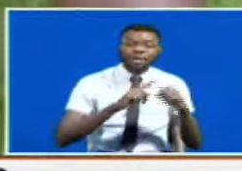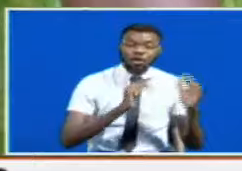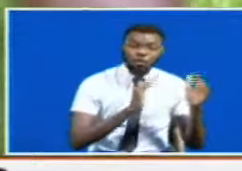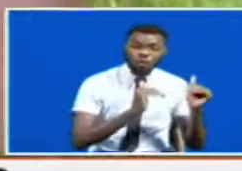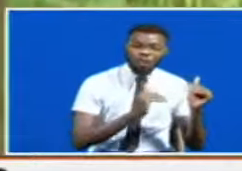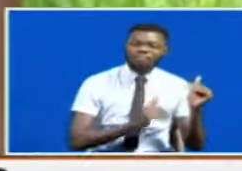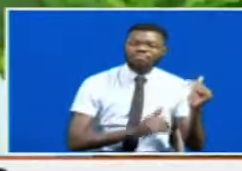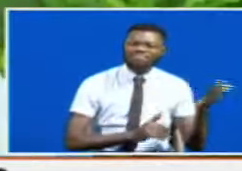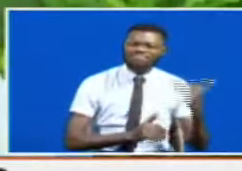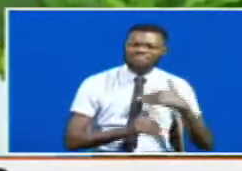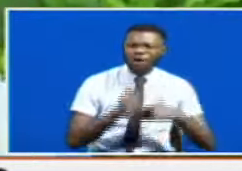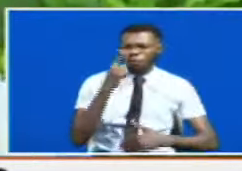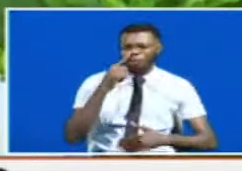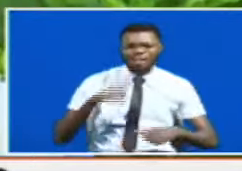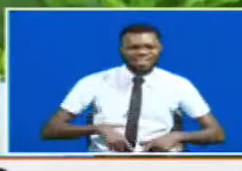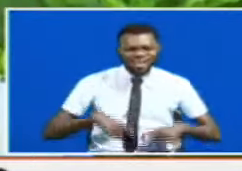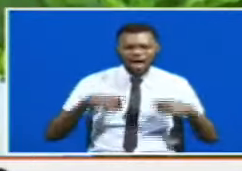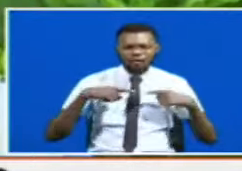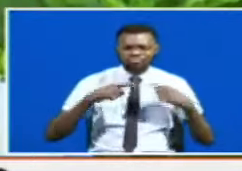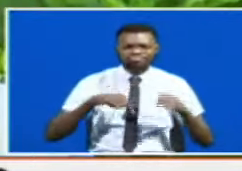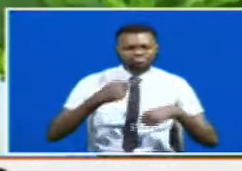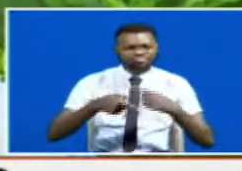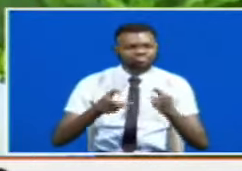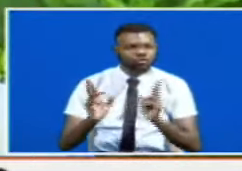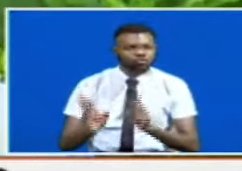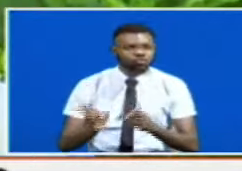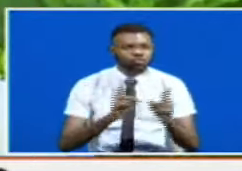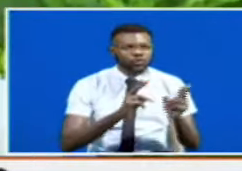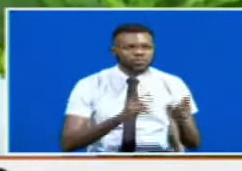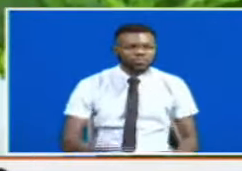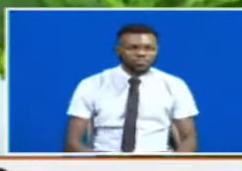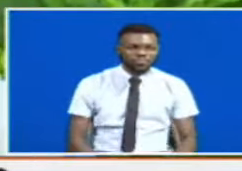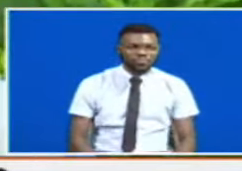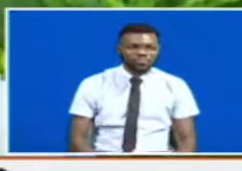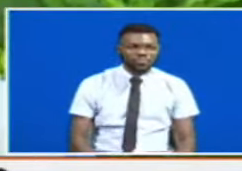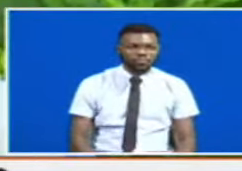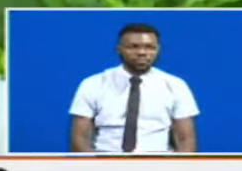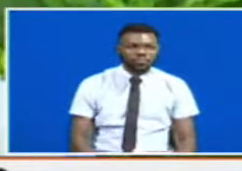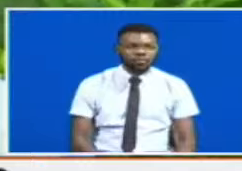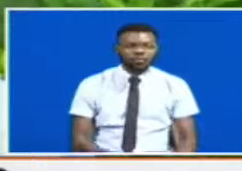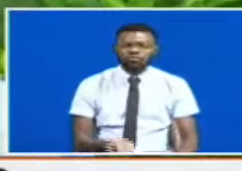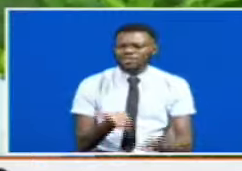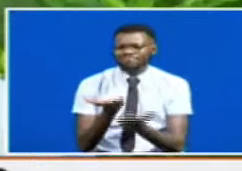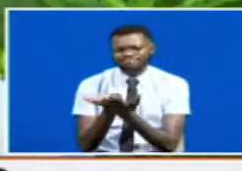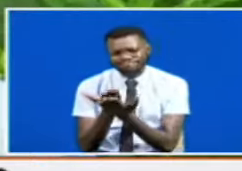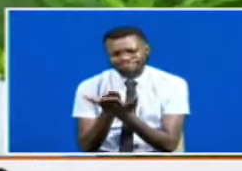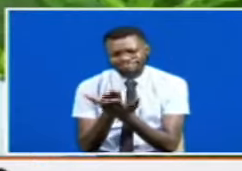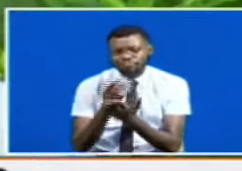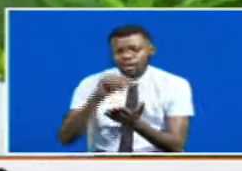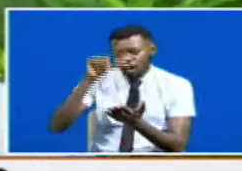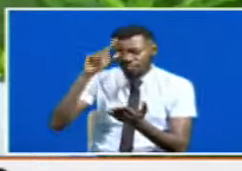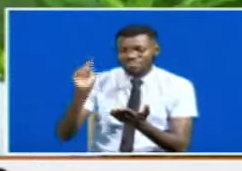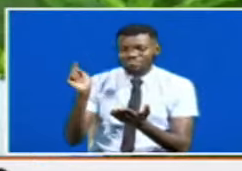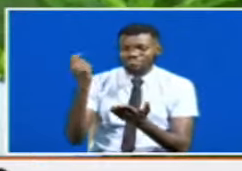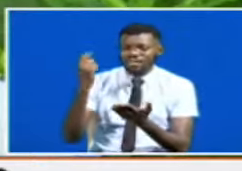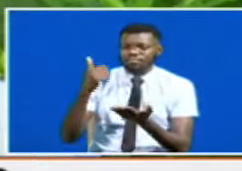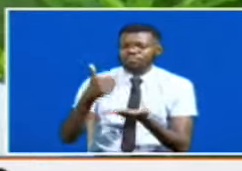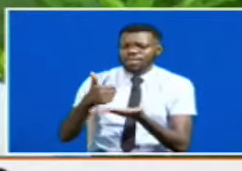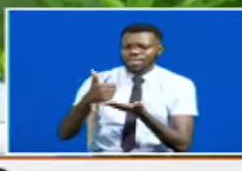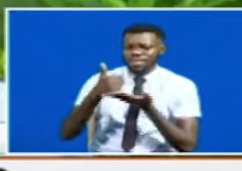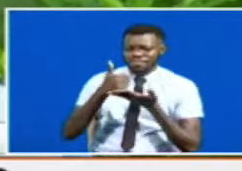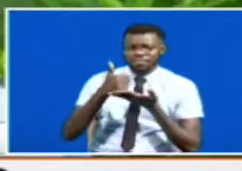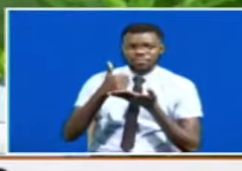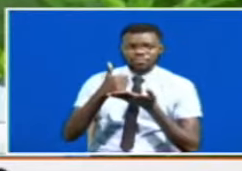with his normal life. Sisi ni poa ambao tuko wadhaifu. Tungeomba tu serikali ya Kenya itusaidie ili hata mmoja